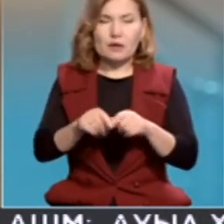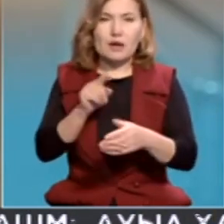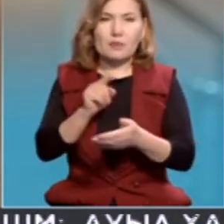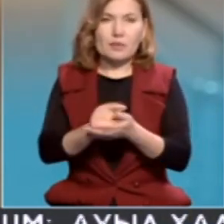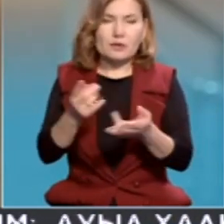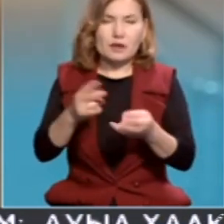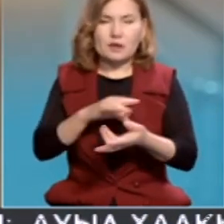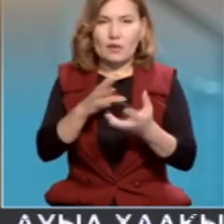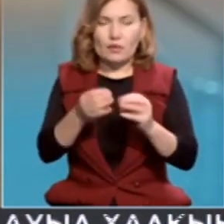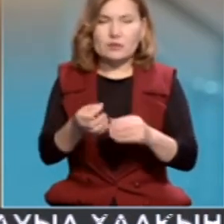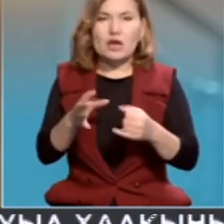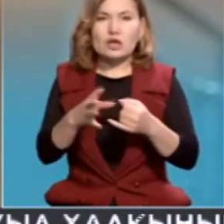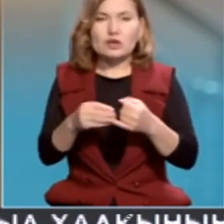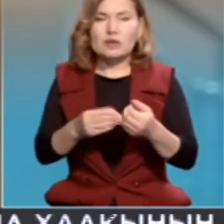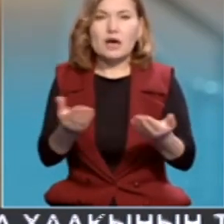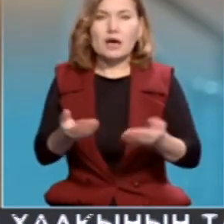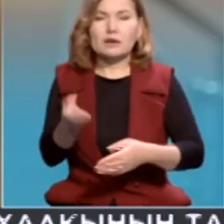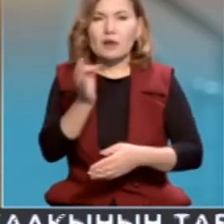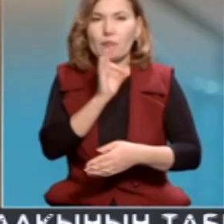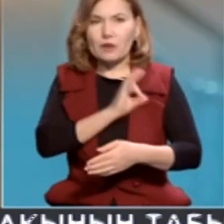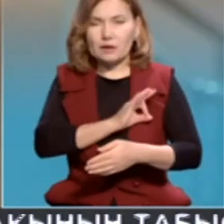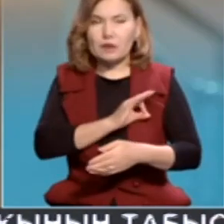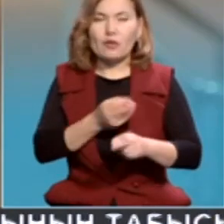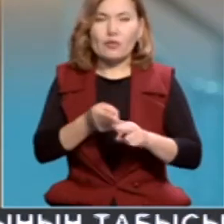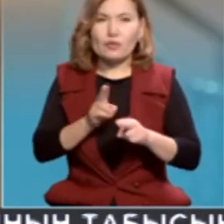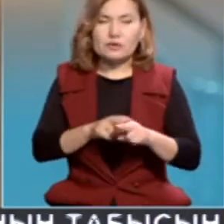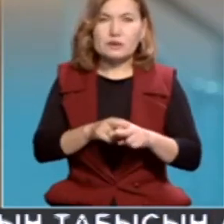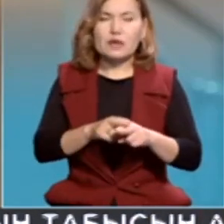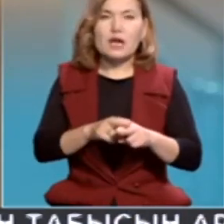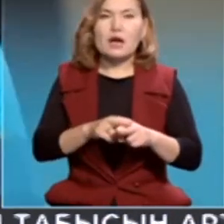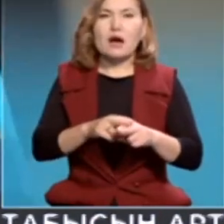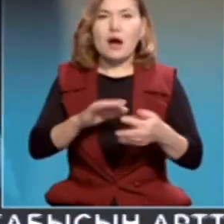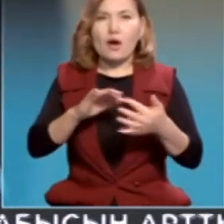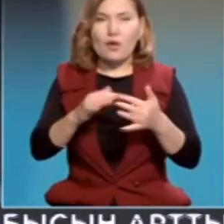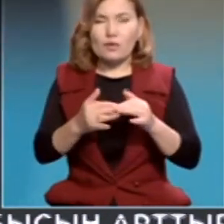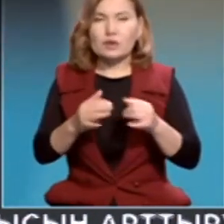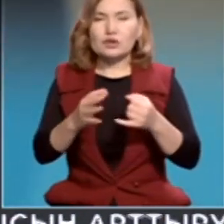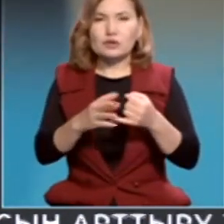мәселелері де бұл жерде орын алған. Сондықтан жайылым мәселесі қазір өте қиын.